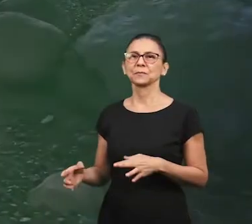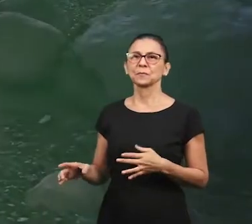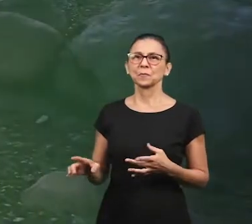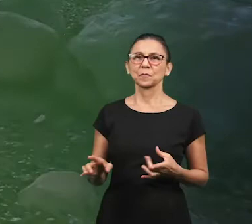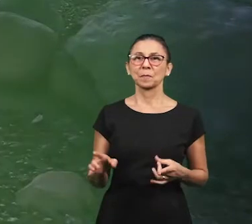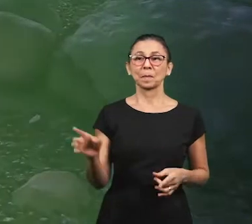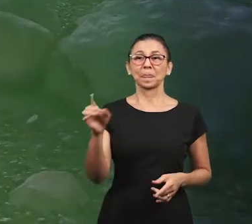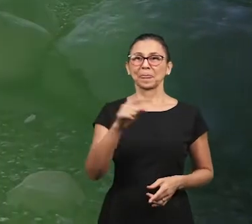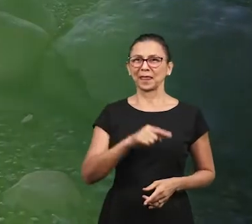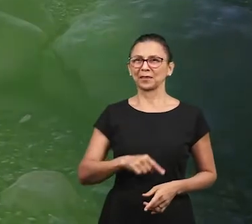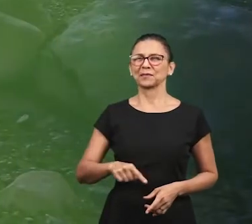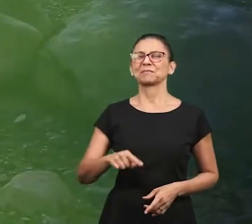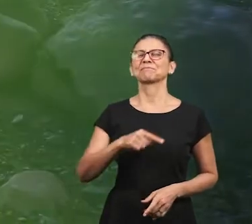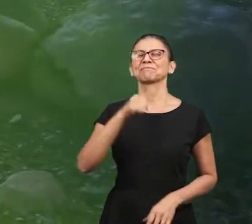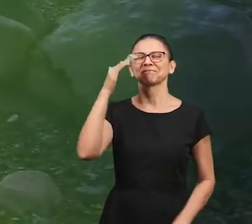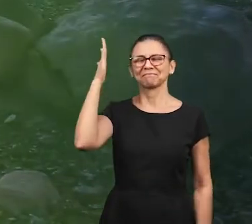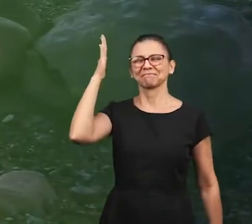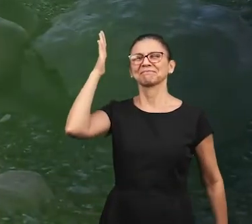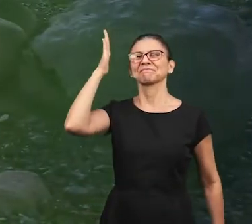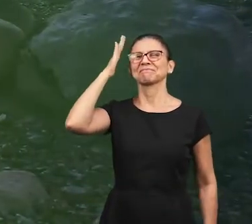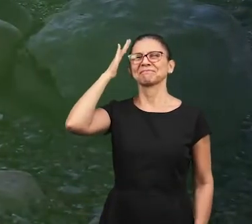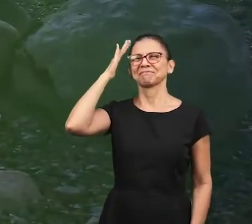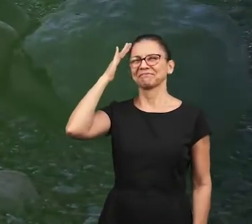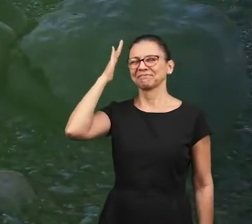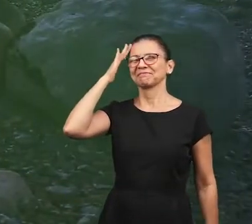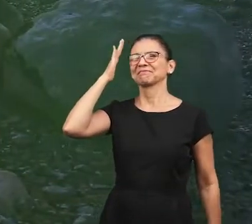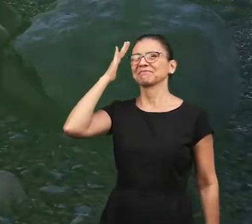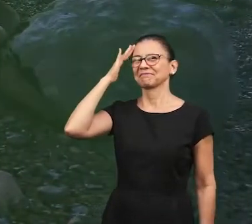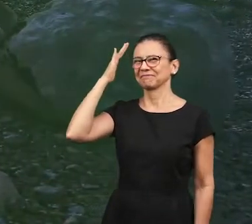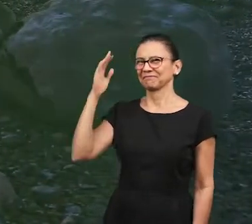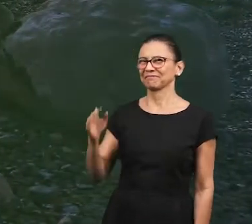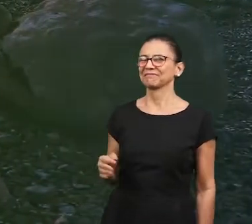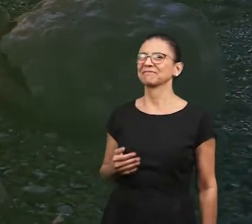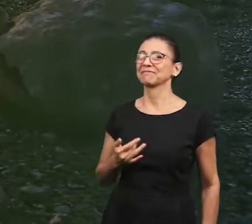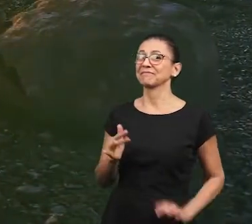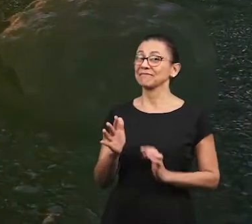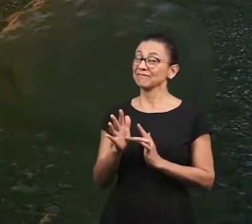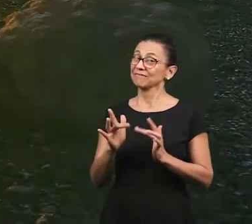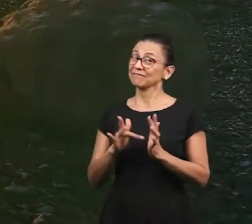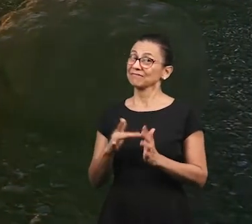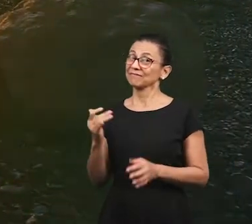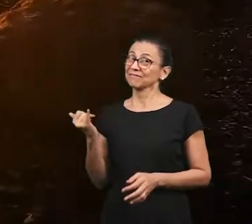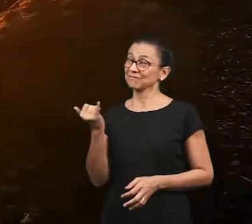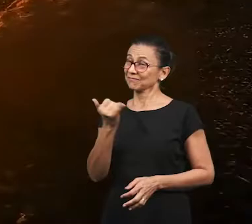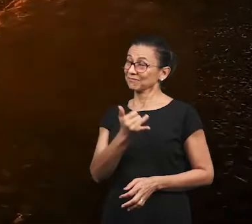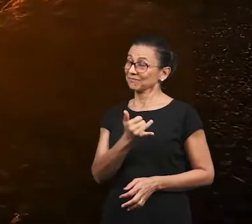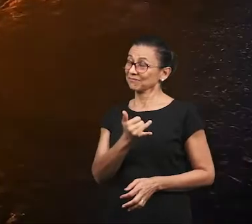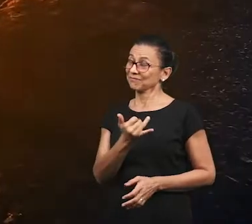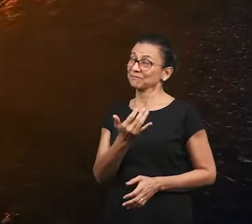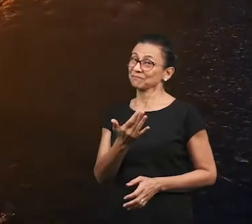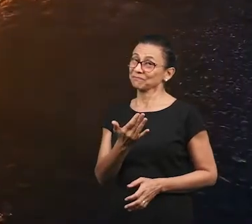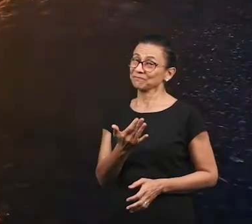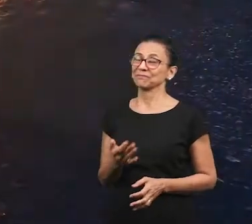А мы, зная это, что Иисус сказал: